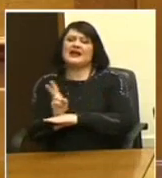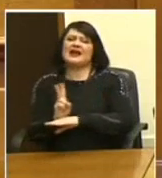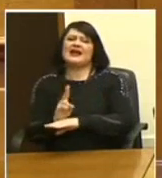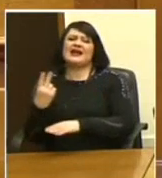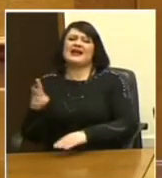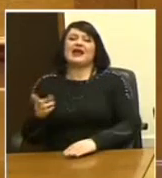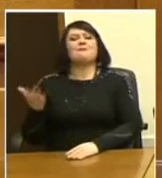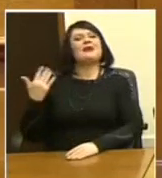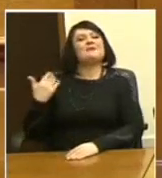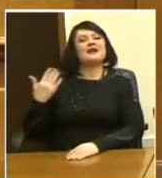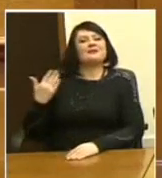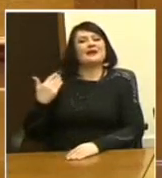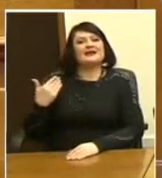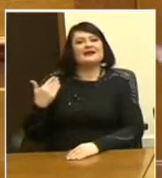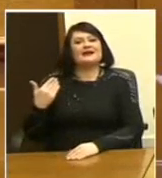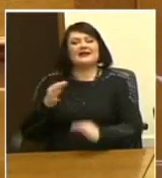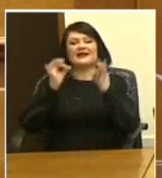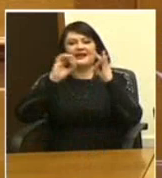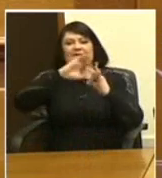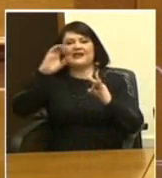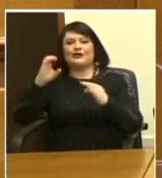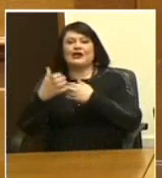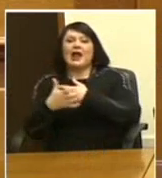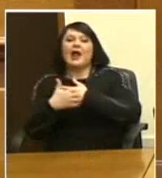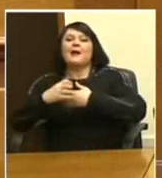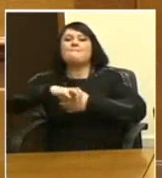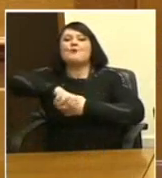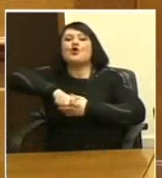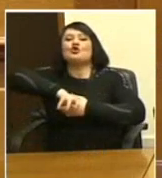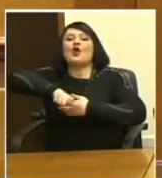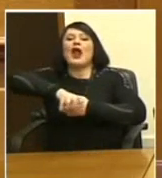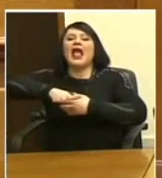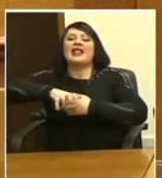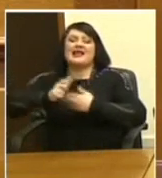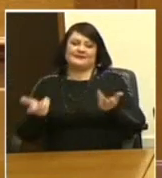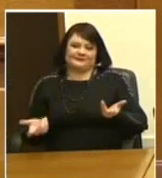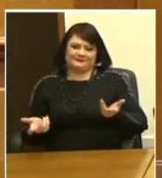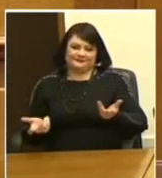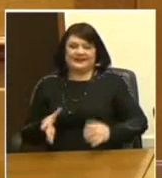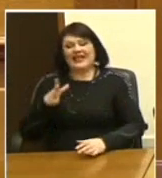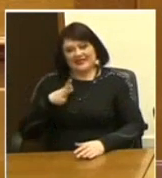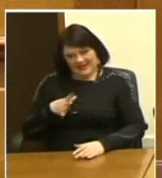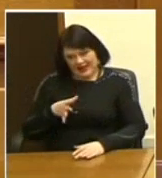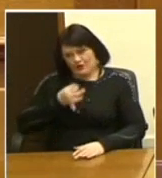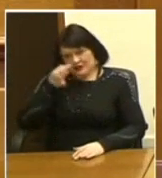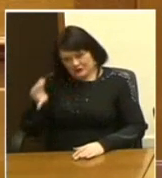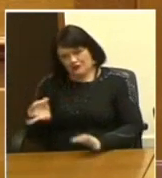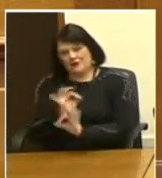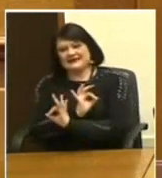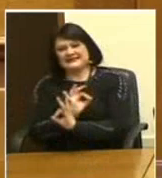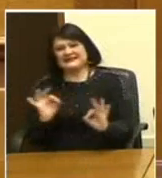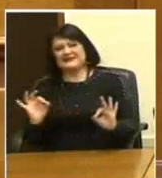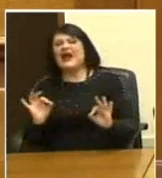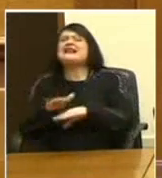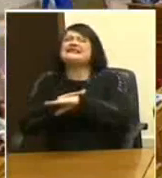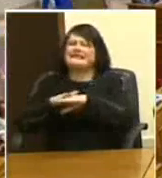προηγούμενη φορά για τα μακεδονικά πορτοκάλια. Θέλω λοιπόν να σας διαβεβαιώσω, Ροδάκινα, με